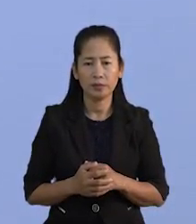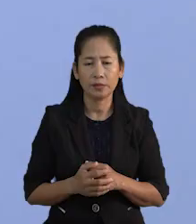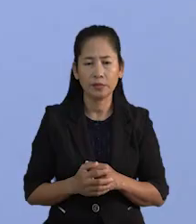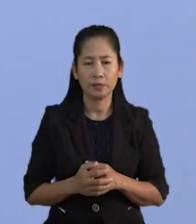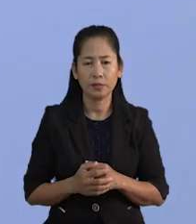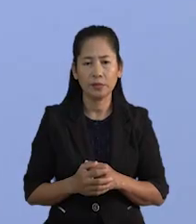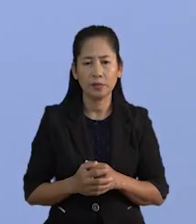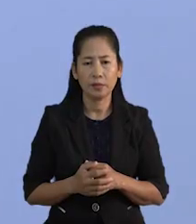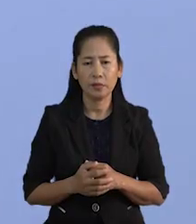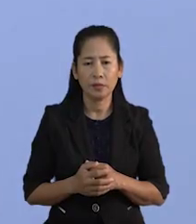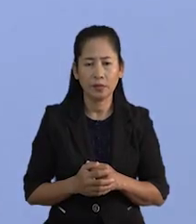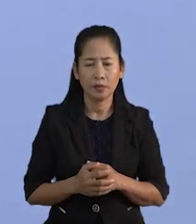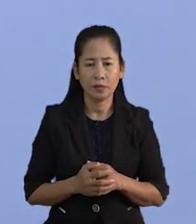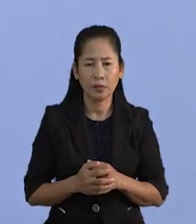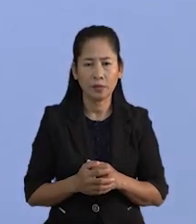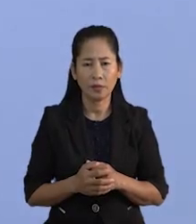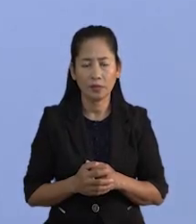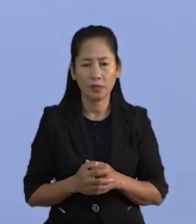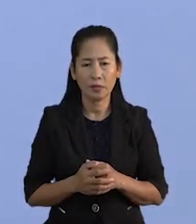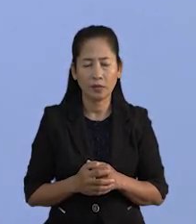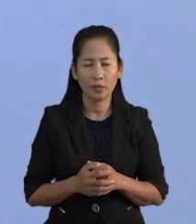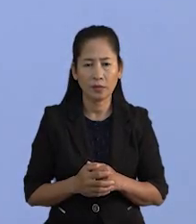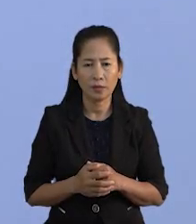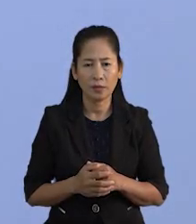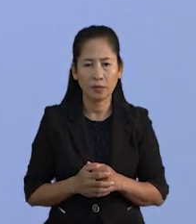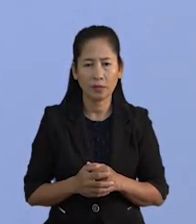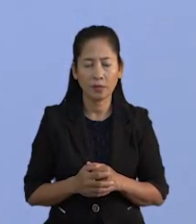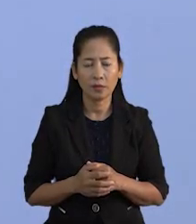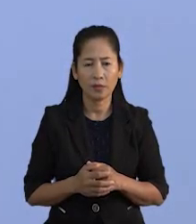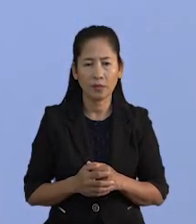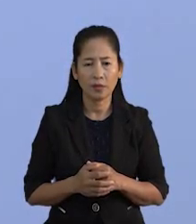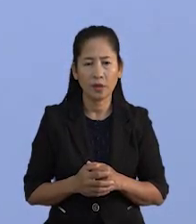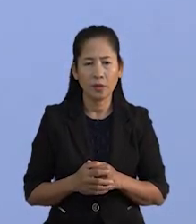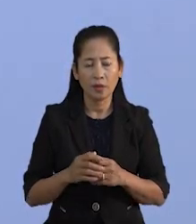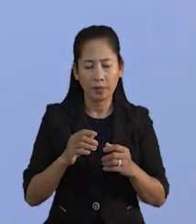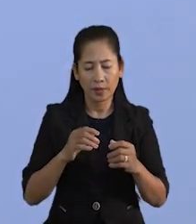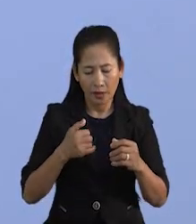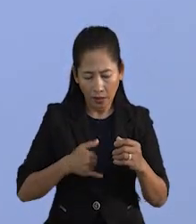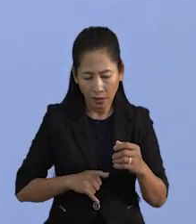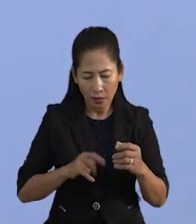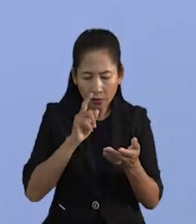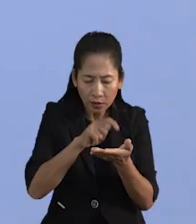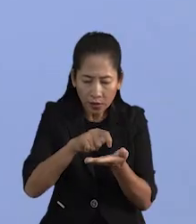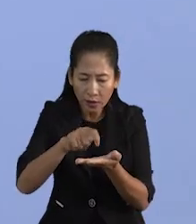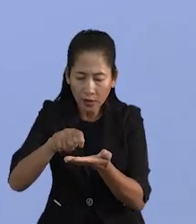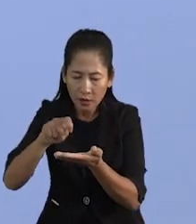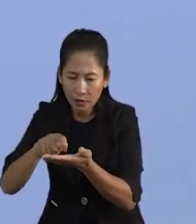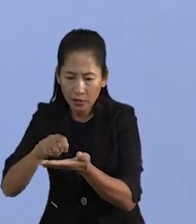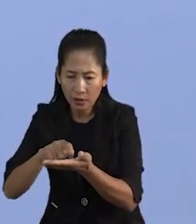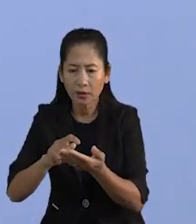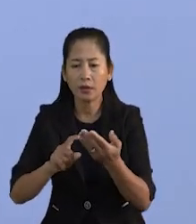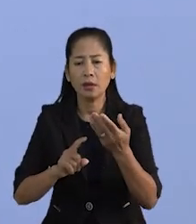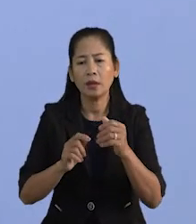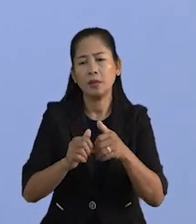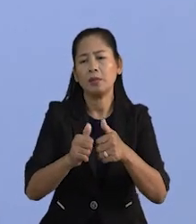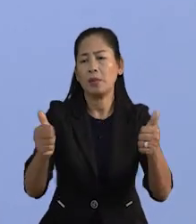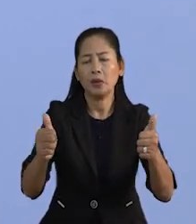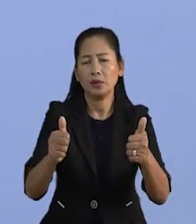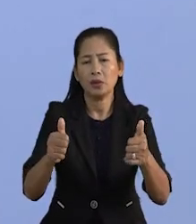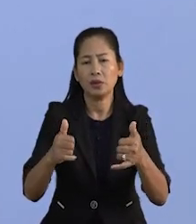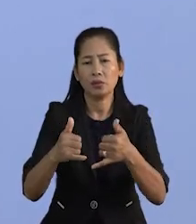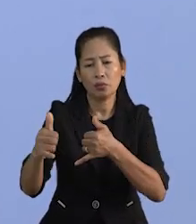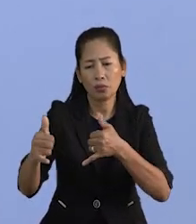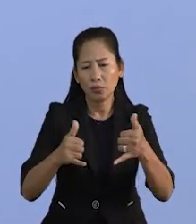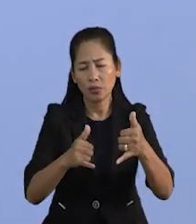មេមាន់បណ្ដាកូនរកចំណីក្នុងទីធ្លាបាទអញ្ចឹងកាលណាកូនដើររកចំណីកាលណាកូនទៅបែកខ្ញែក